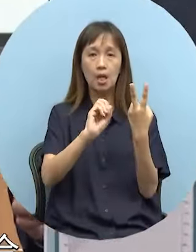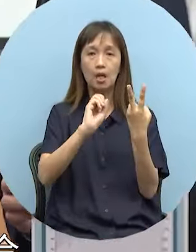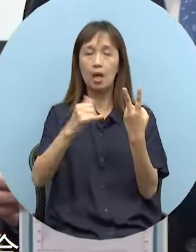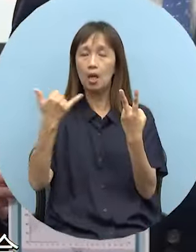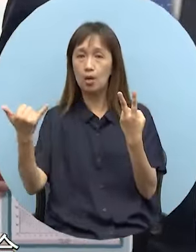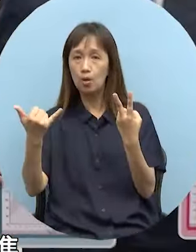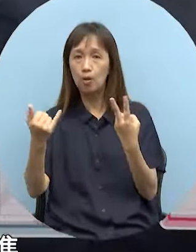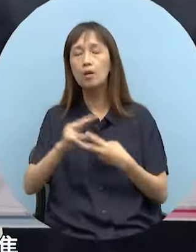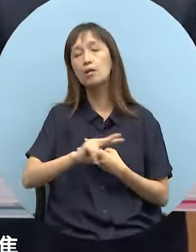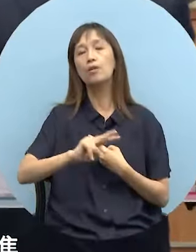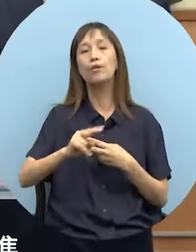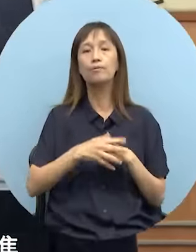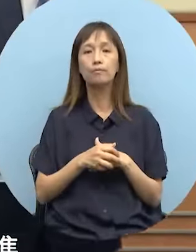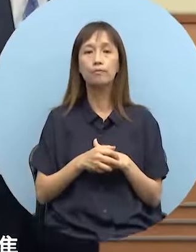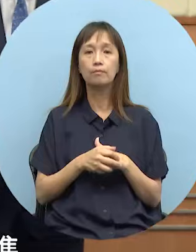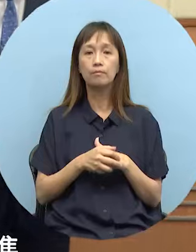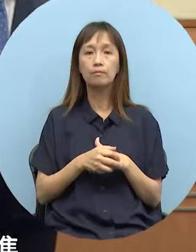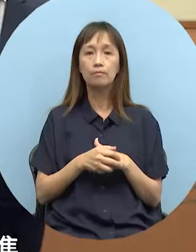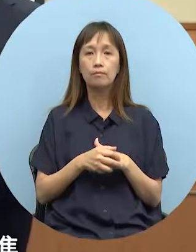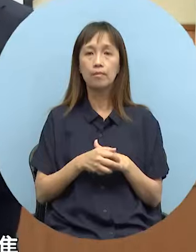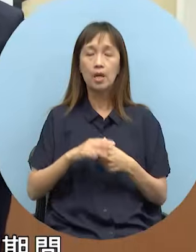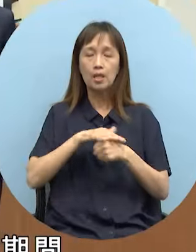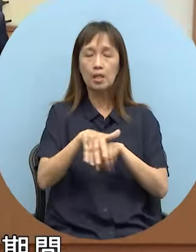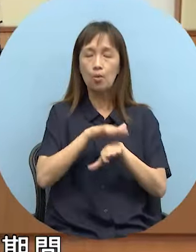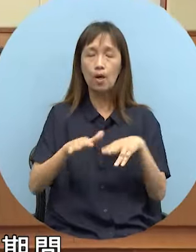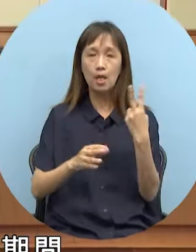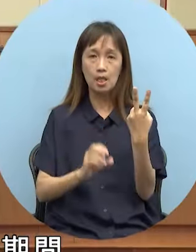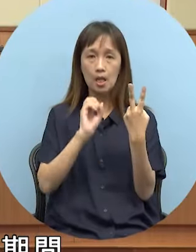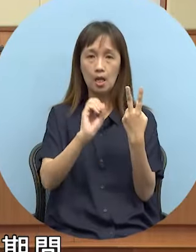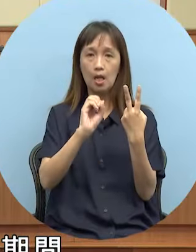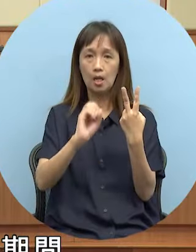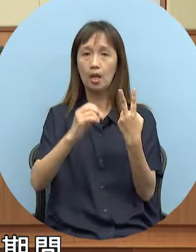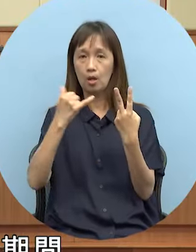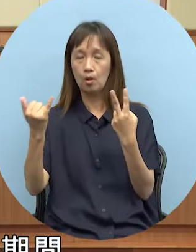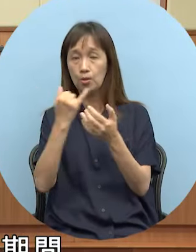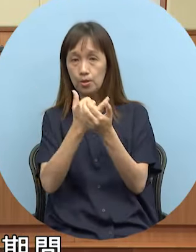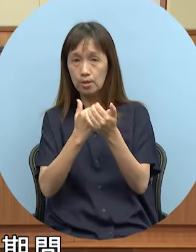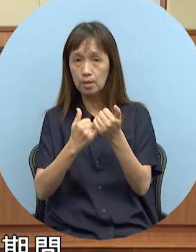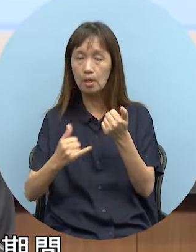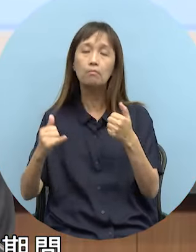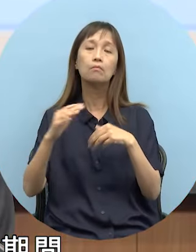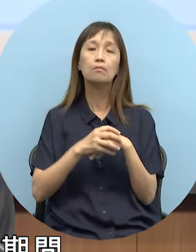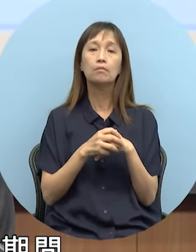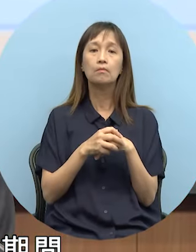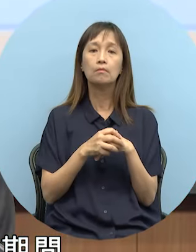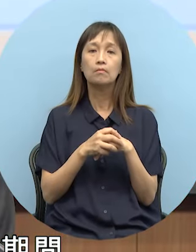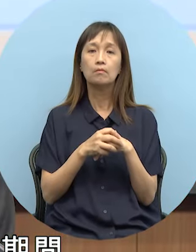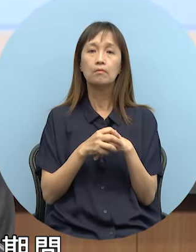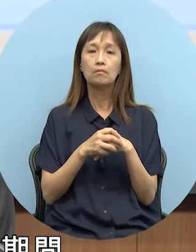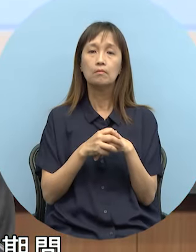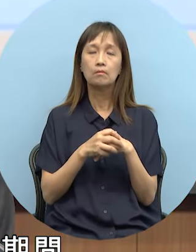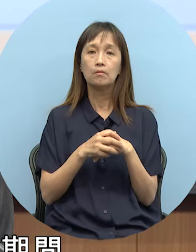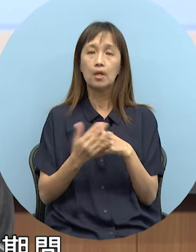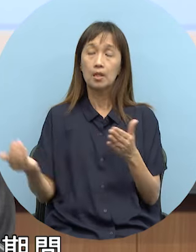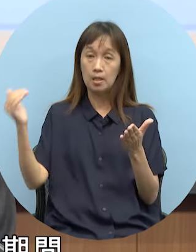合嘅。咁相對於世衛2006嘅數據啦，香港嘅小朋友咧，佢嘅出生同至到